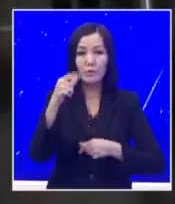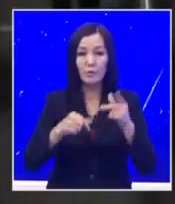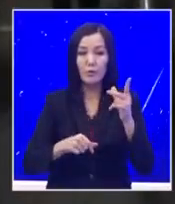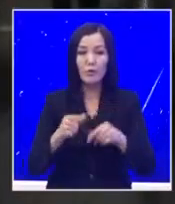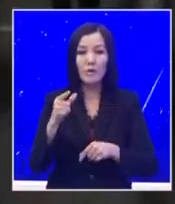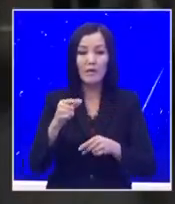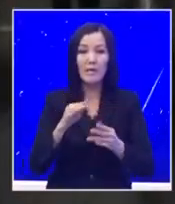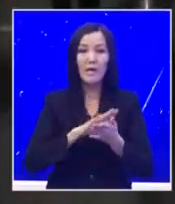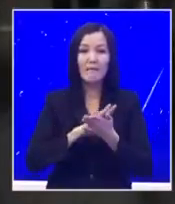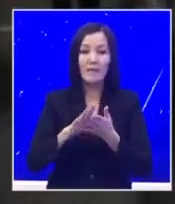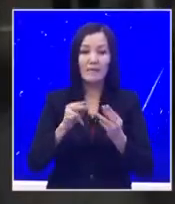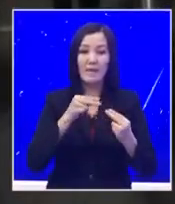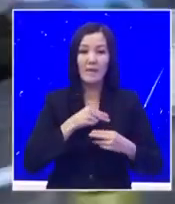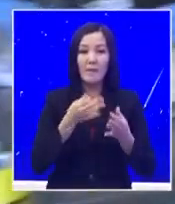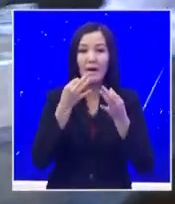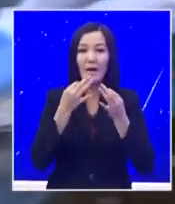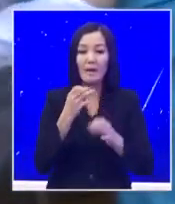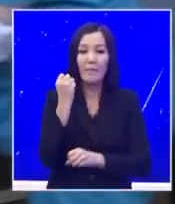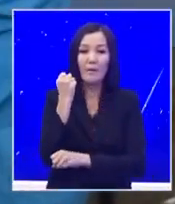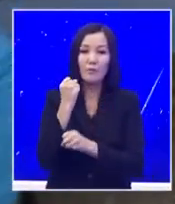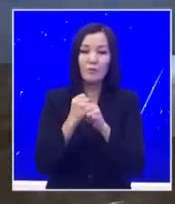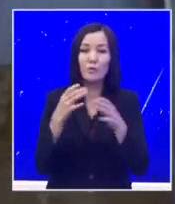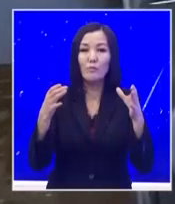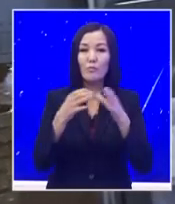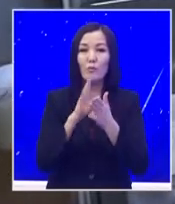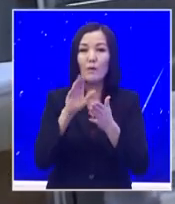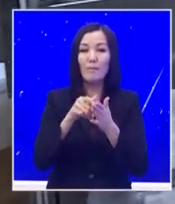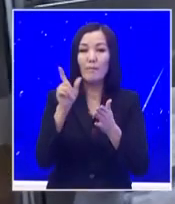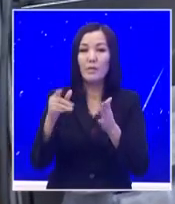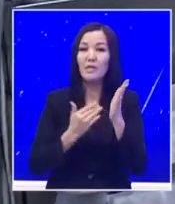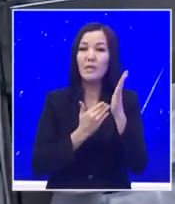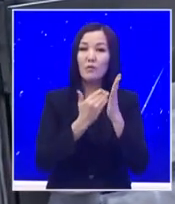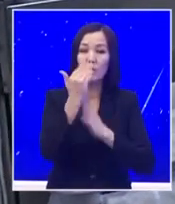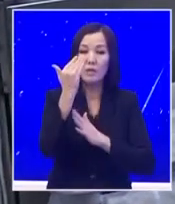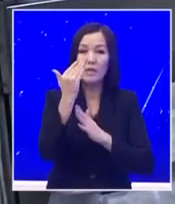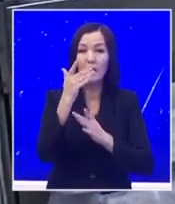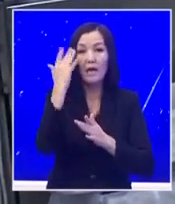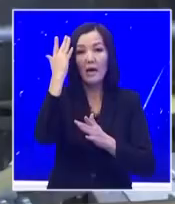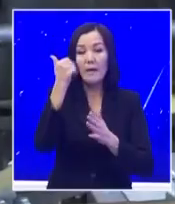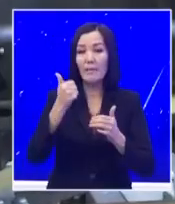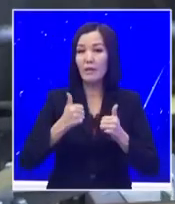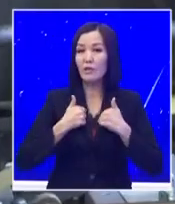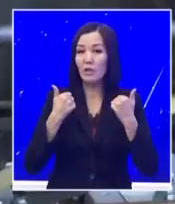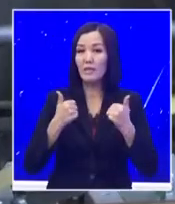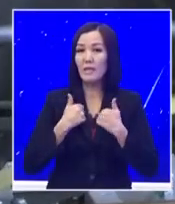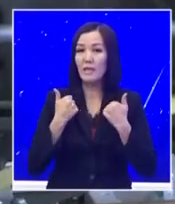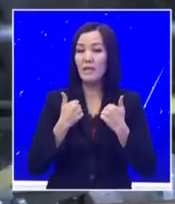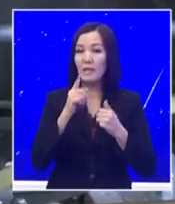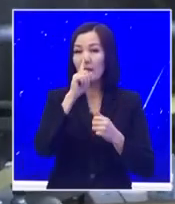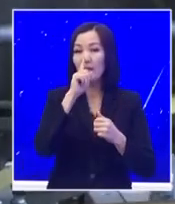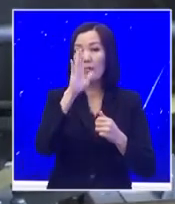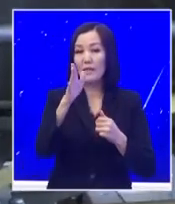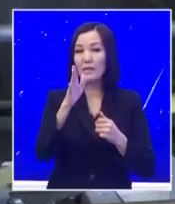жолында таза еңбегімен қарапайым жұмысшыдан бөлім басшысына дейін көтерілді. Арманы алға жетелеген Еңбекқожан алысқа көз тігеді.